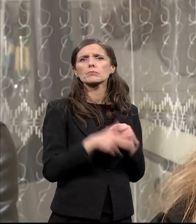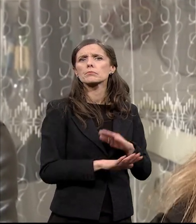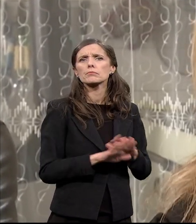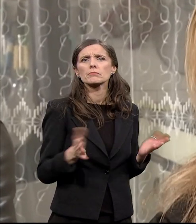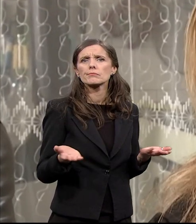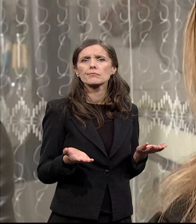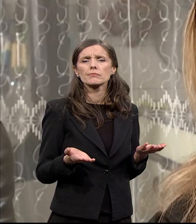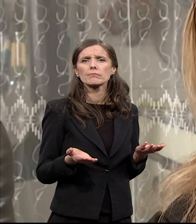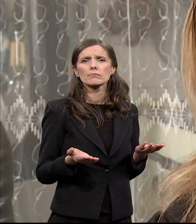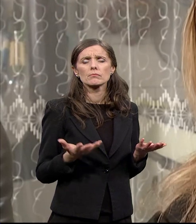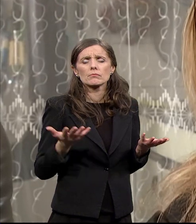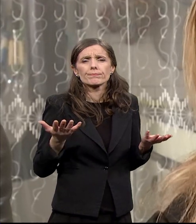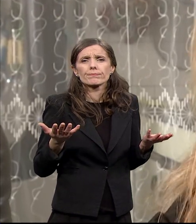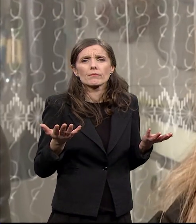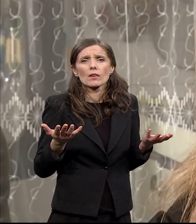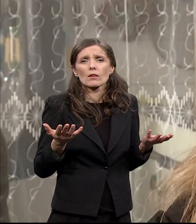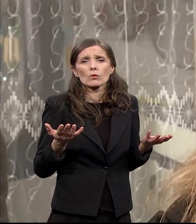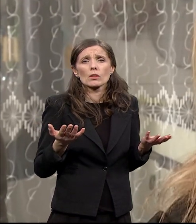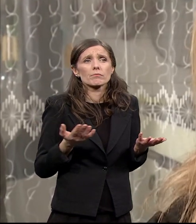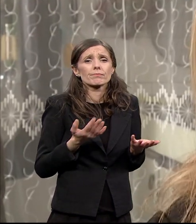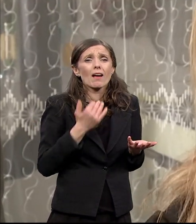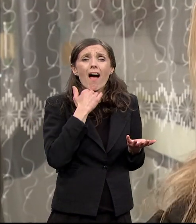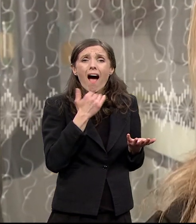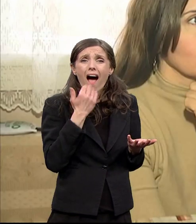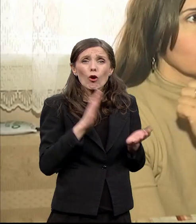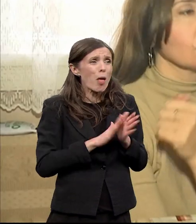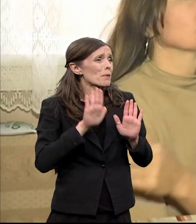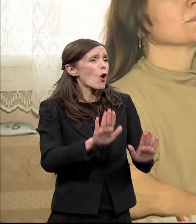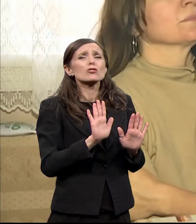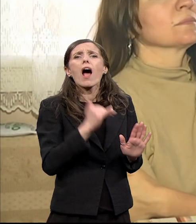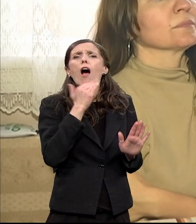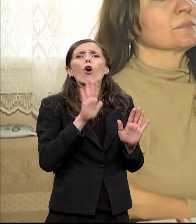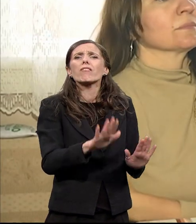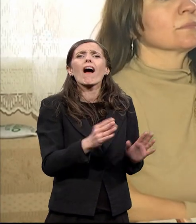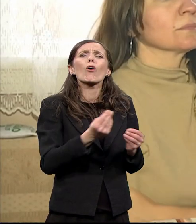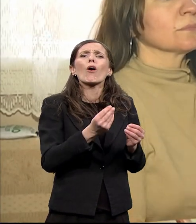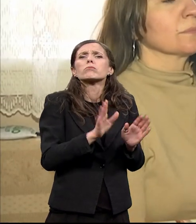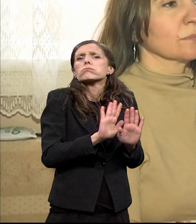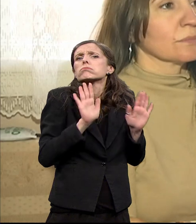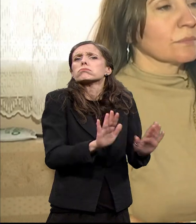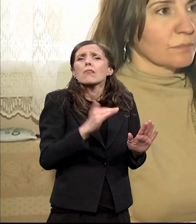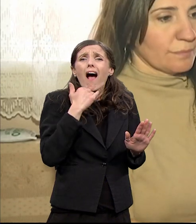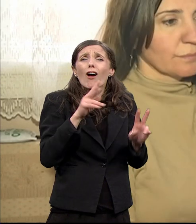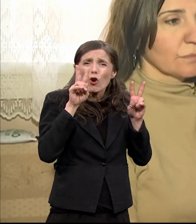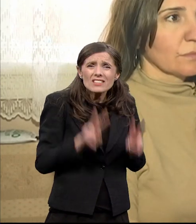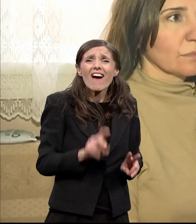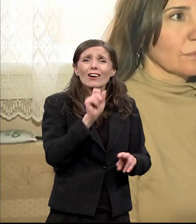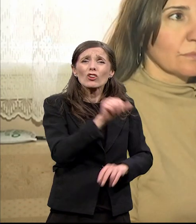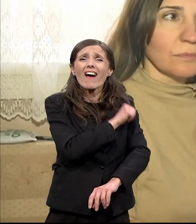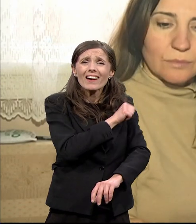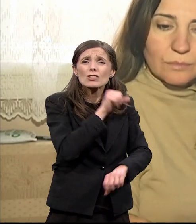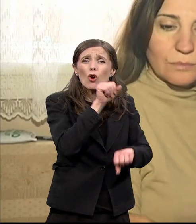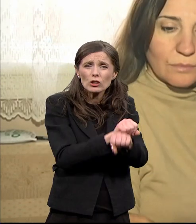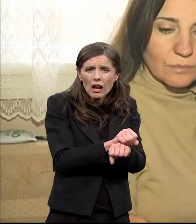Tako da, ako ostane sve ovako kako je, ako on bude odležao celu kaznu, on će